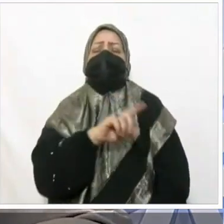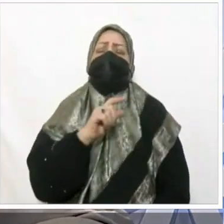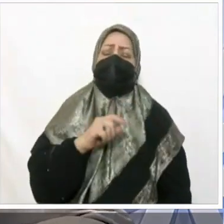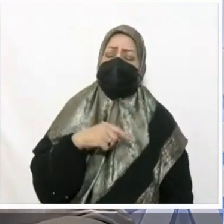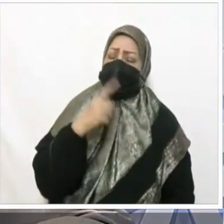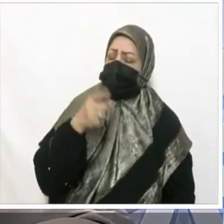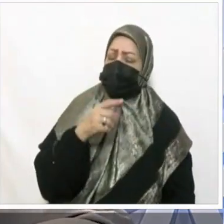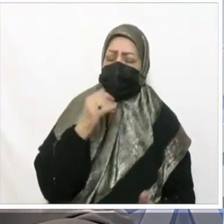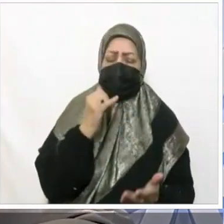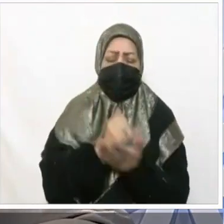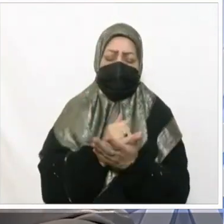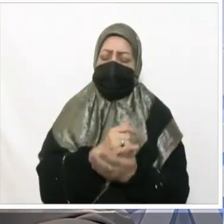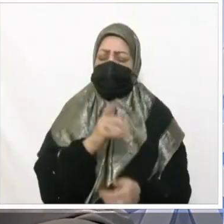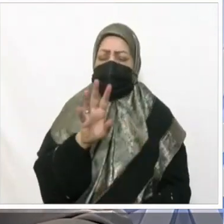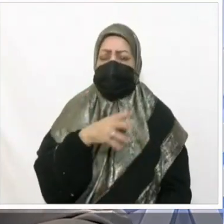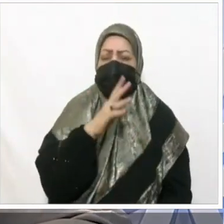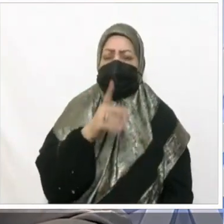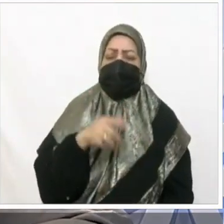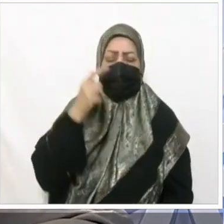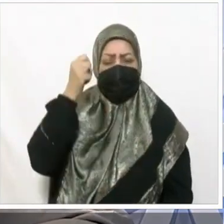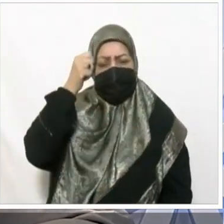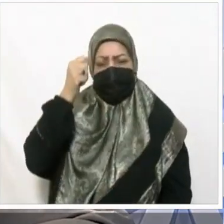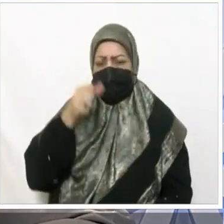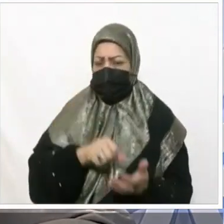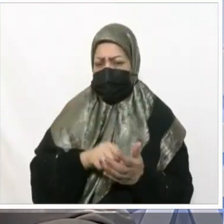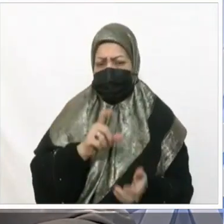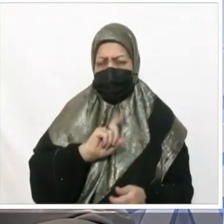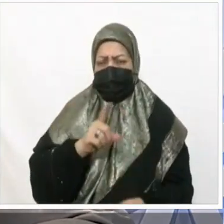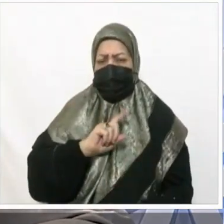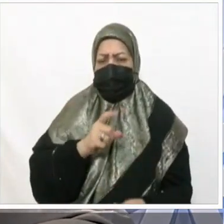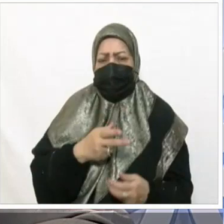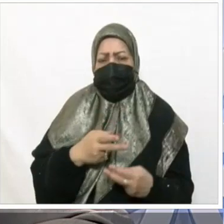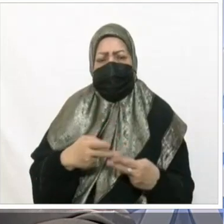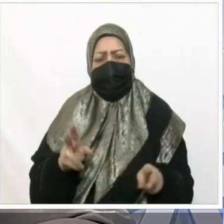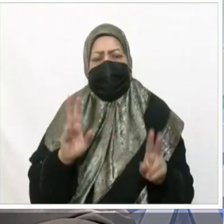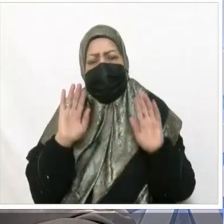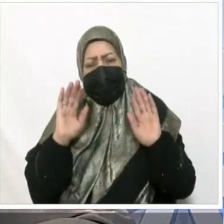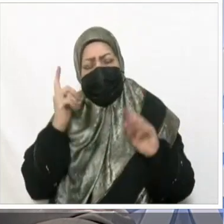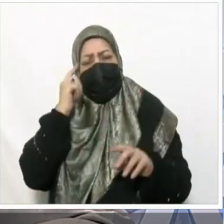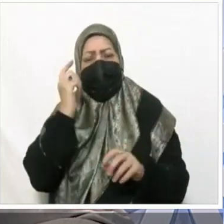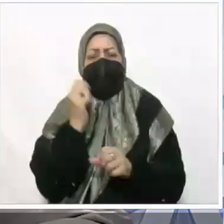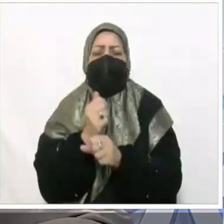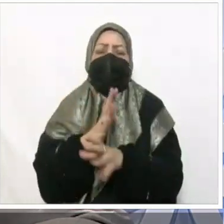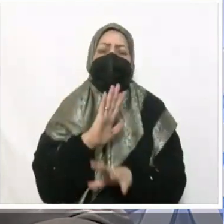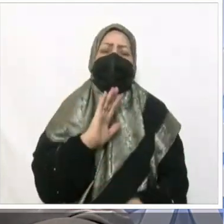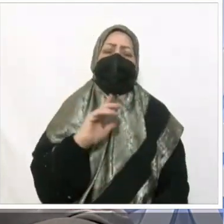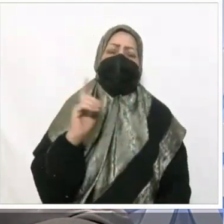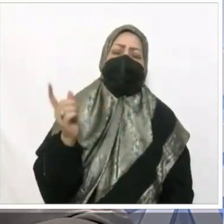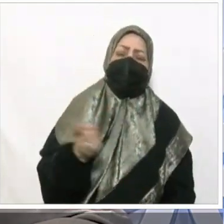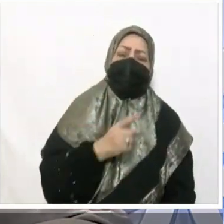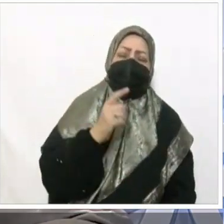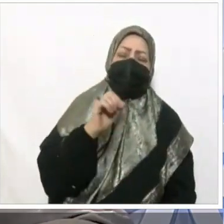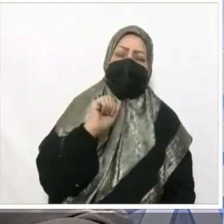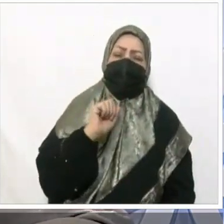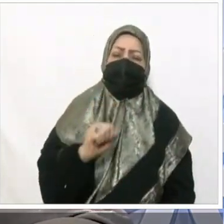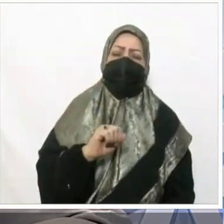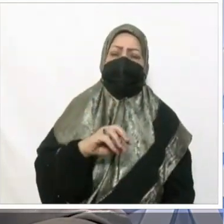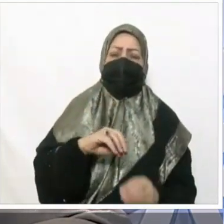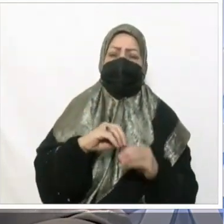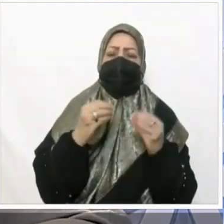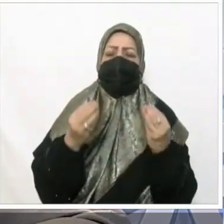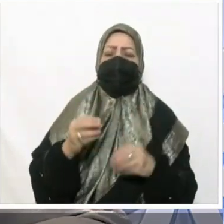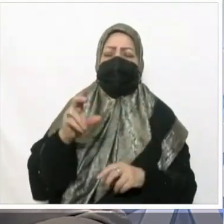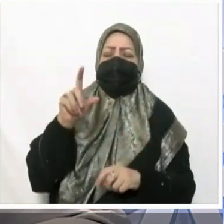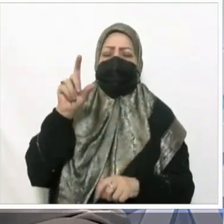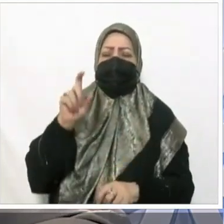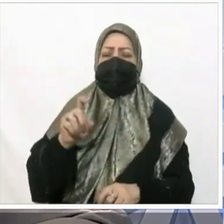بعض الممكنين ليسوا ممن يعني درس العلم بالتدرج ولا ممن ثنى ركبه على